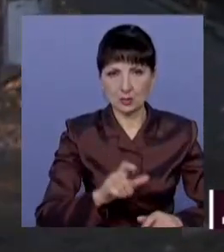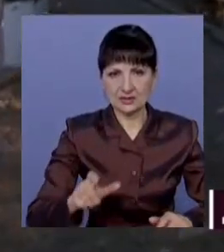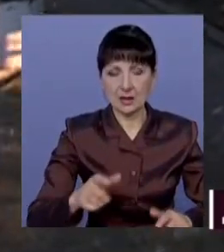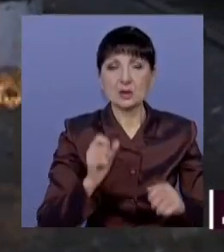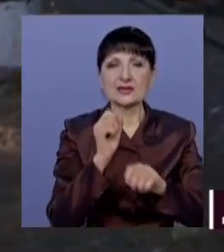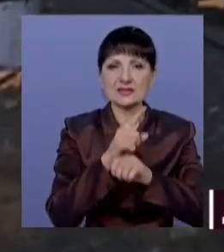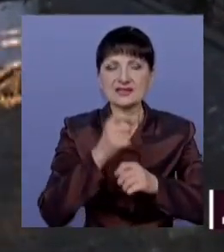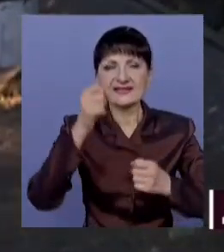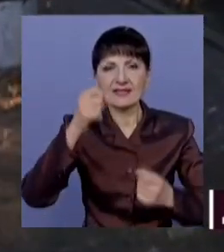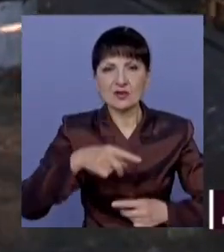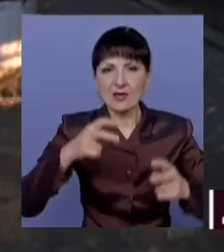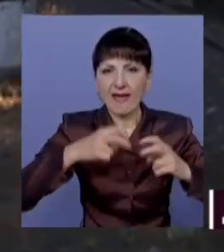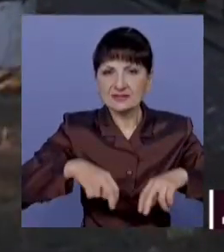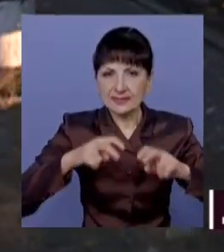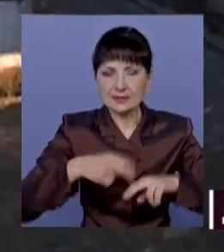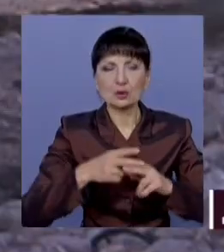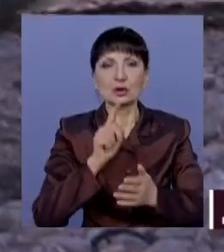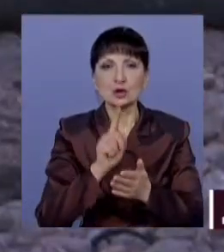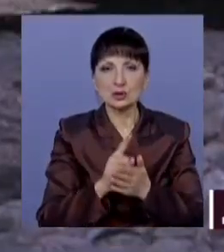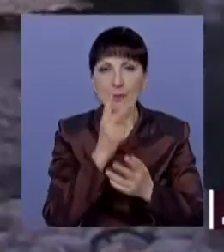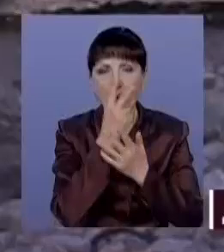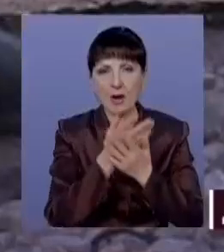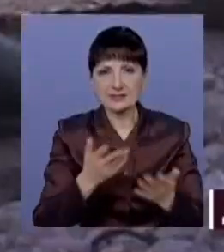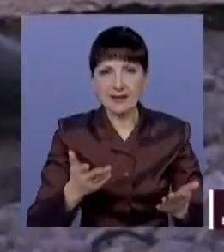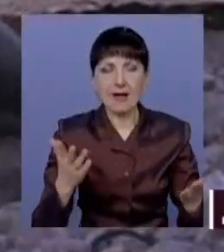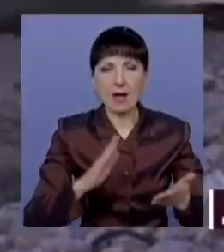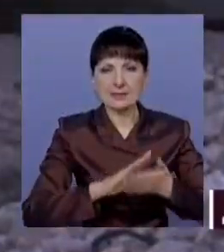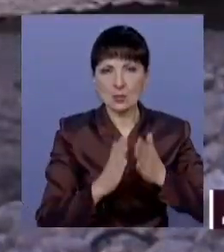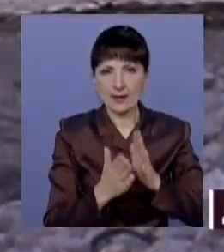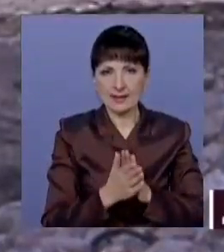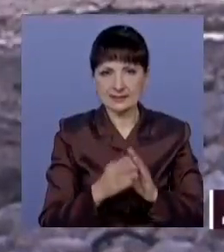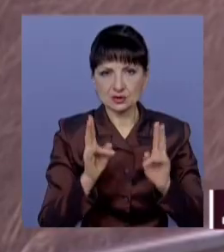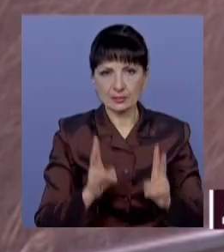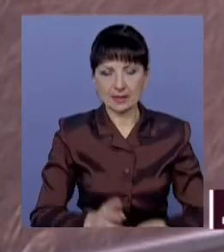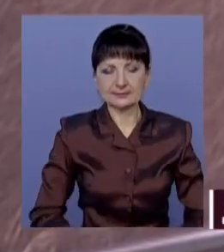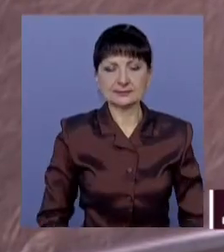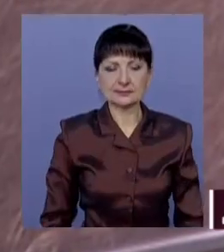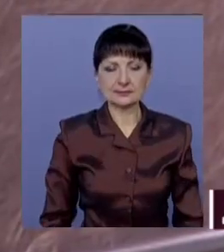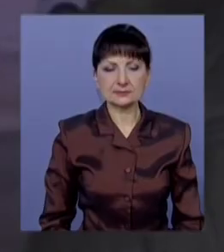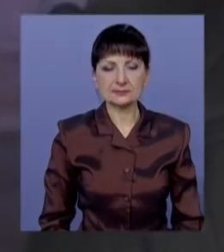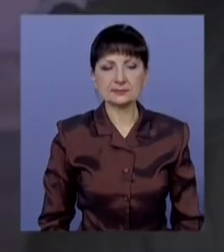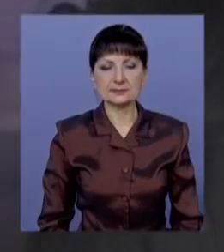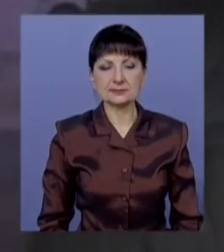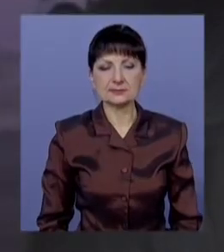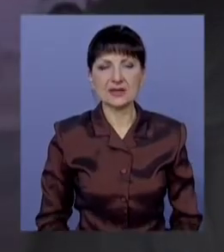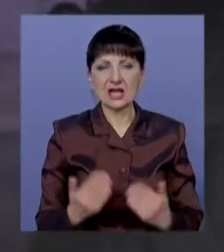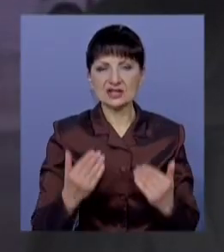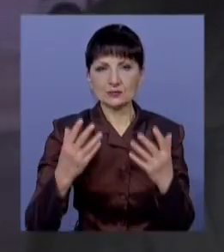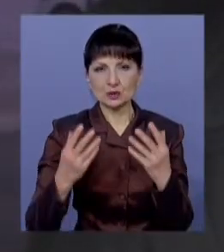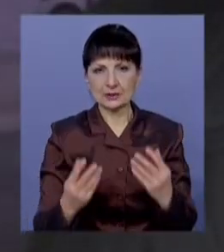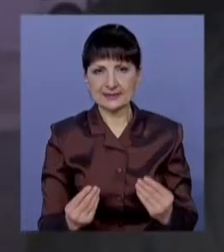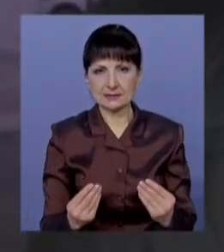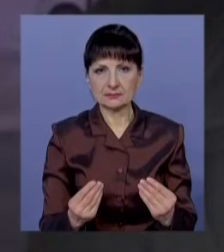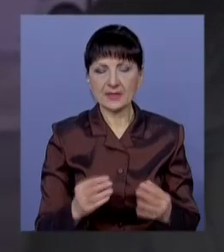Назначены соответствующие экспертизы, которые должны пролить свет на все обстоятельства ЧП. На сегодняшний